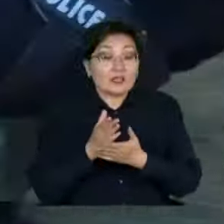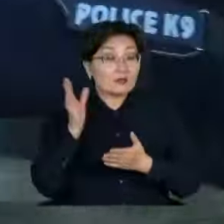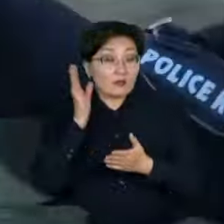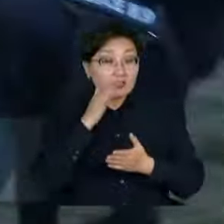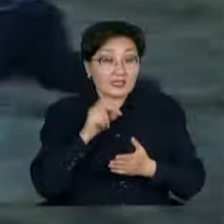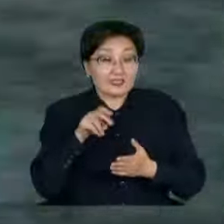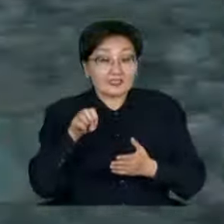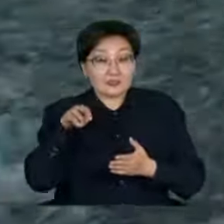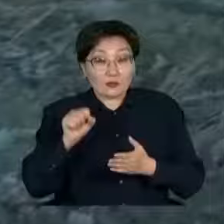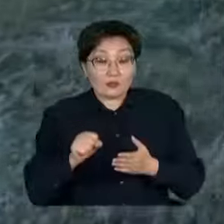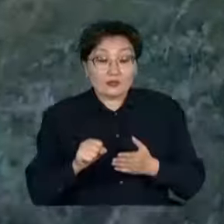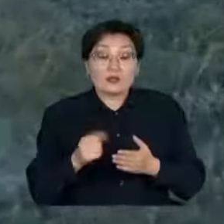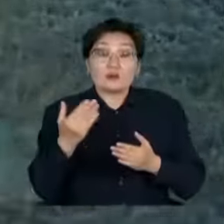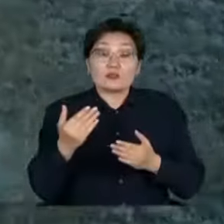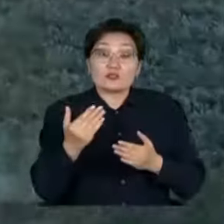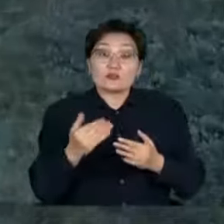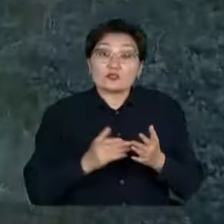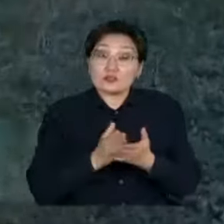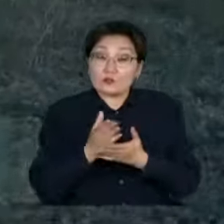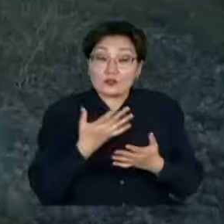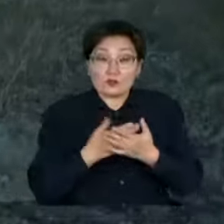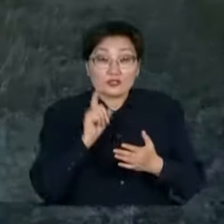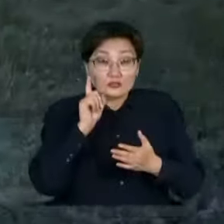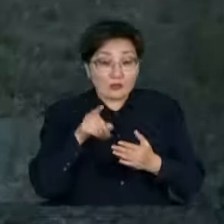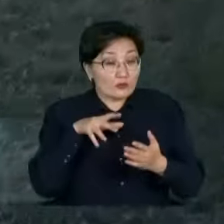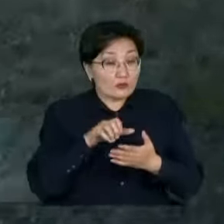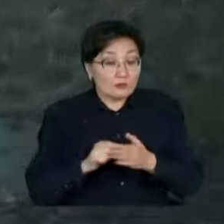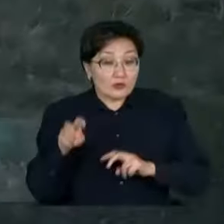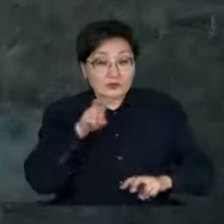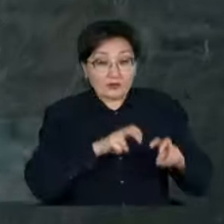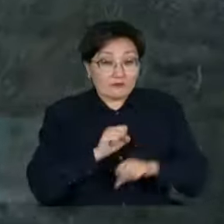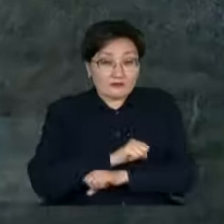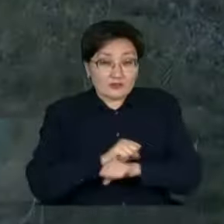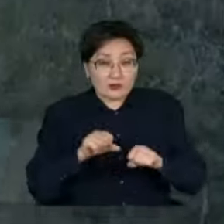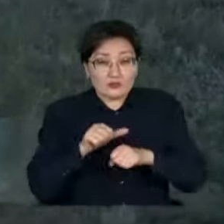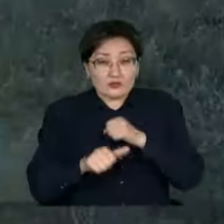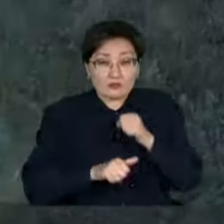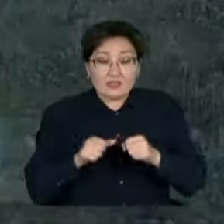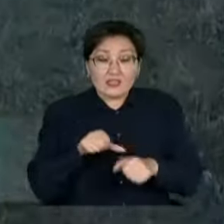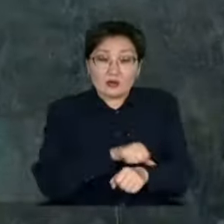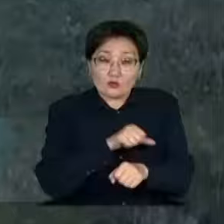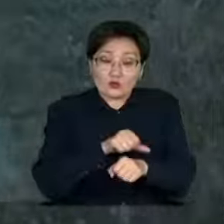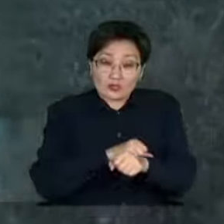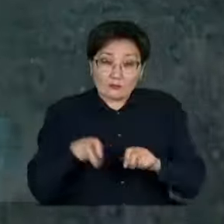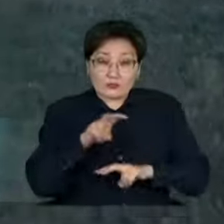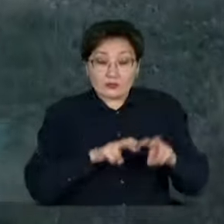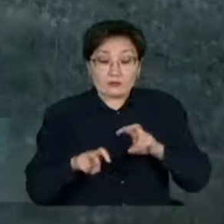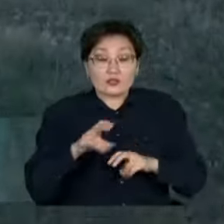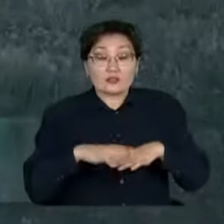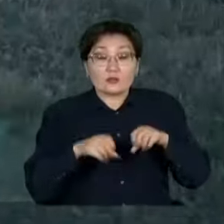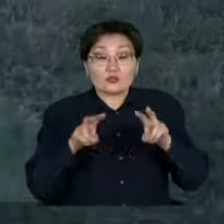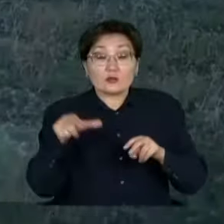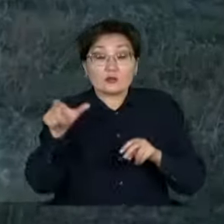собака Каста лабрадор и твер на службе около года и занимается поиском взрывчатых веществ и наркотиков её Кинолог Владислав